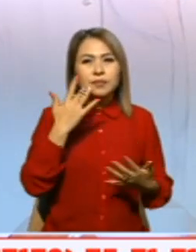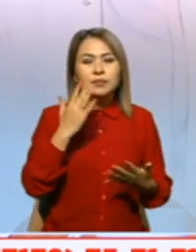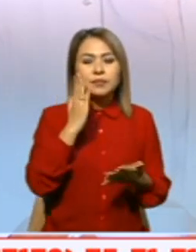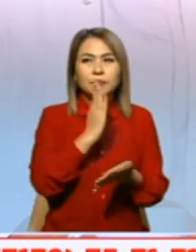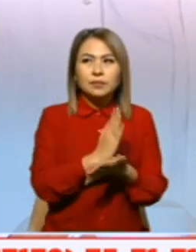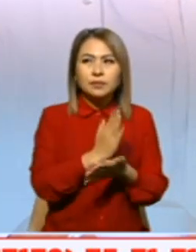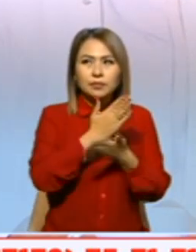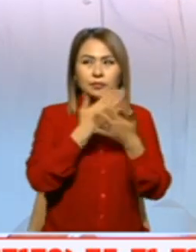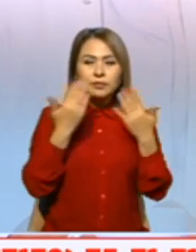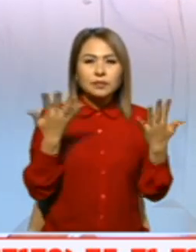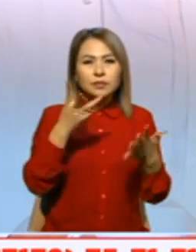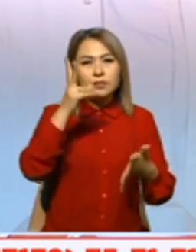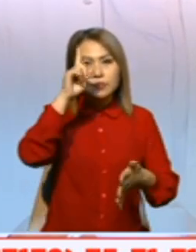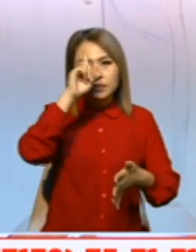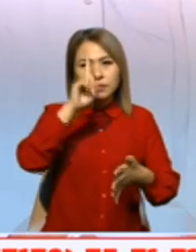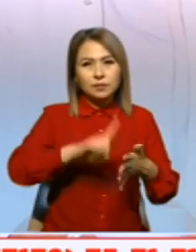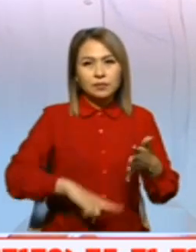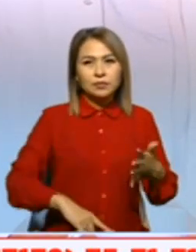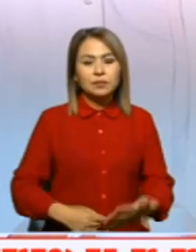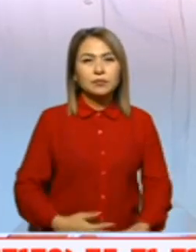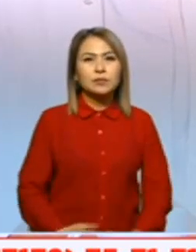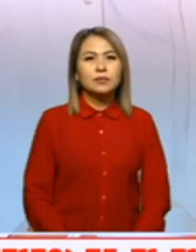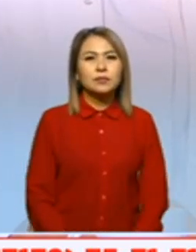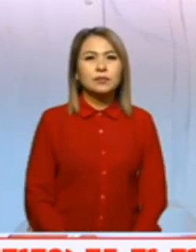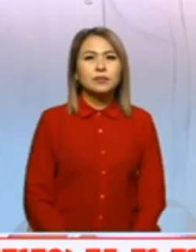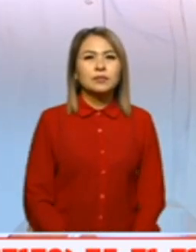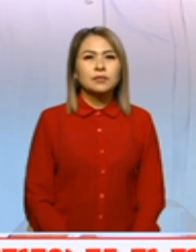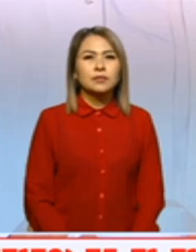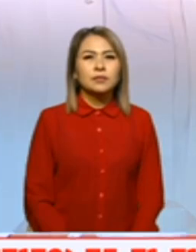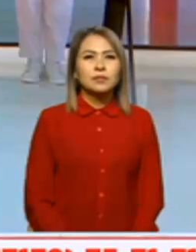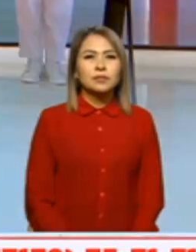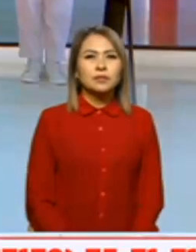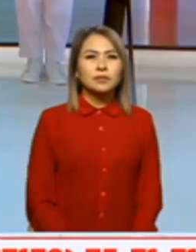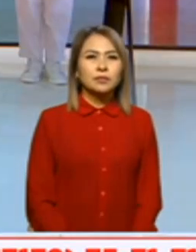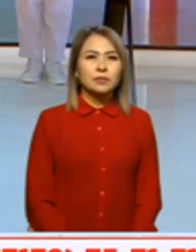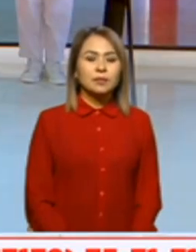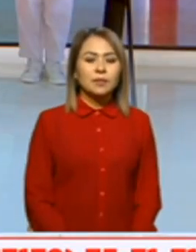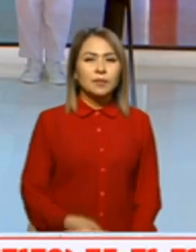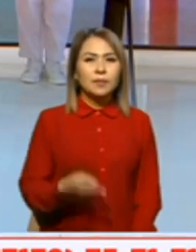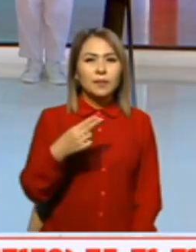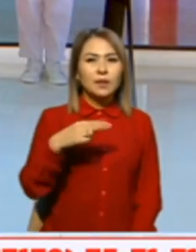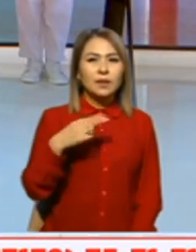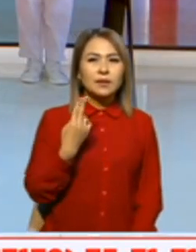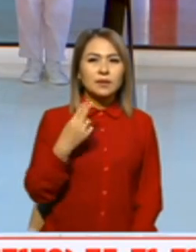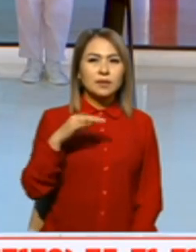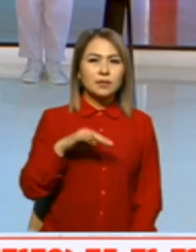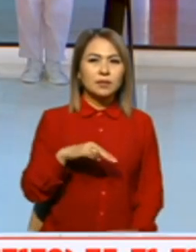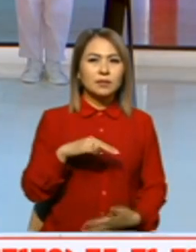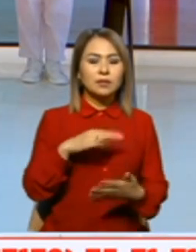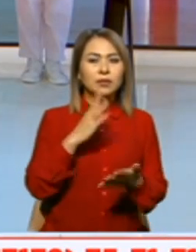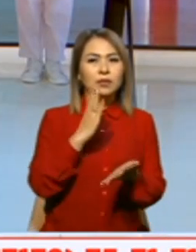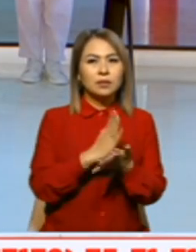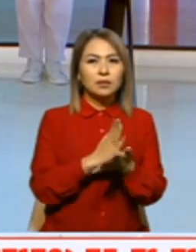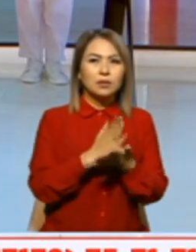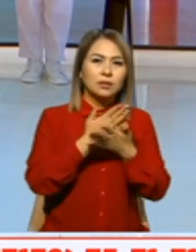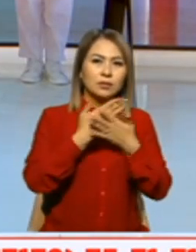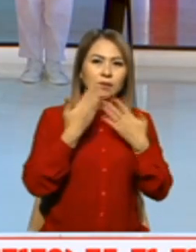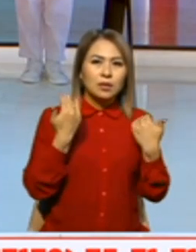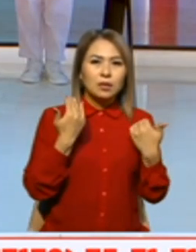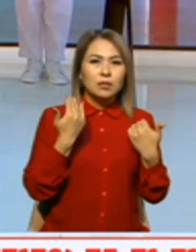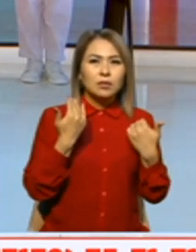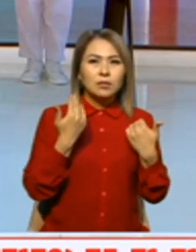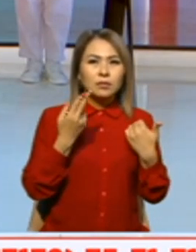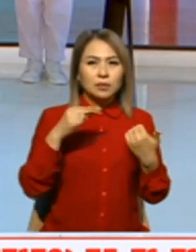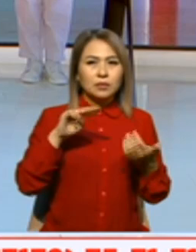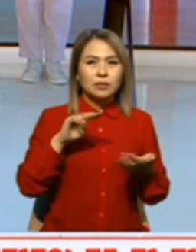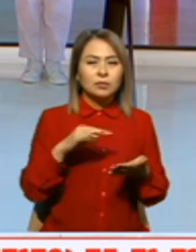дейді. Қайсына сенеріміз де білмейміз де. Қазір дцп бар ма жоқ па, соны анықтай алмай тұрсыз иә сіз? Жоқ,